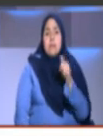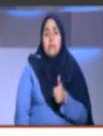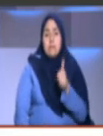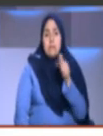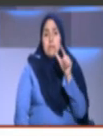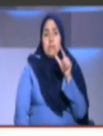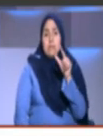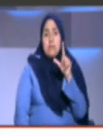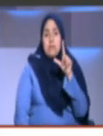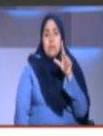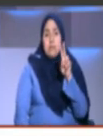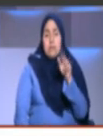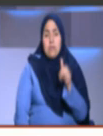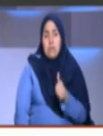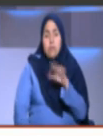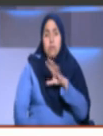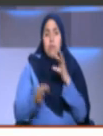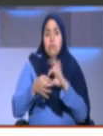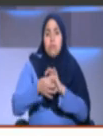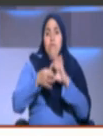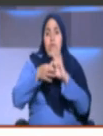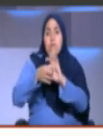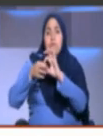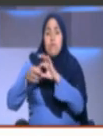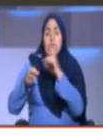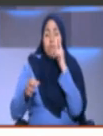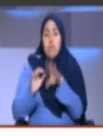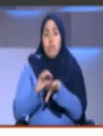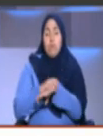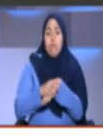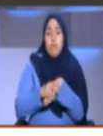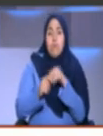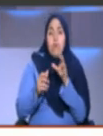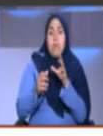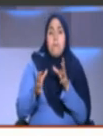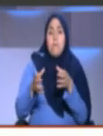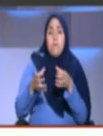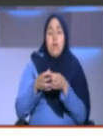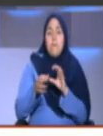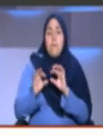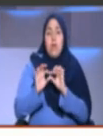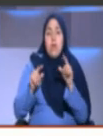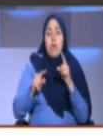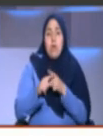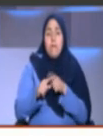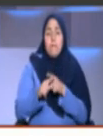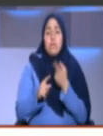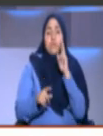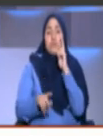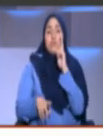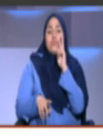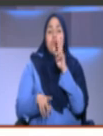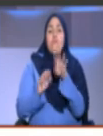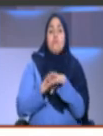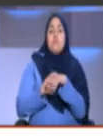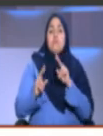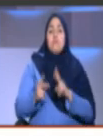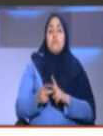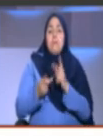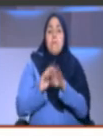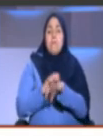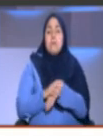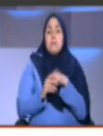شفنا حضرتك مشروع مجمع الرخام، شفنا مشروع تطوير مصنع أسمنت في العريش، شفنا